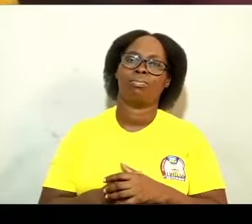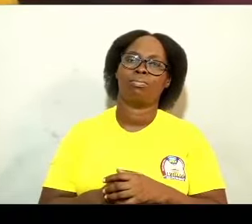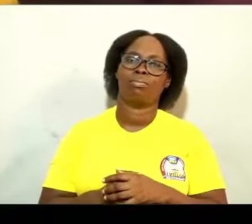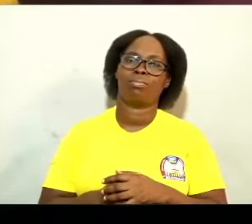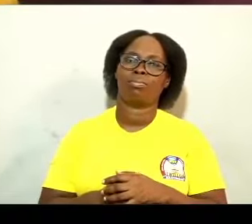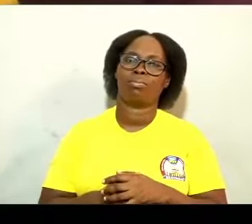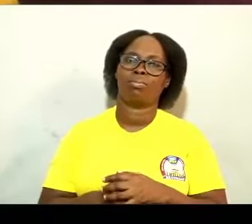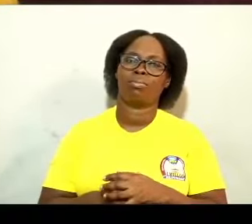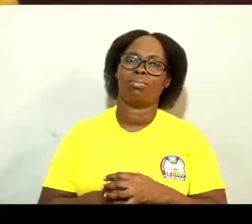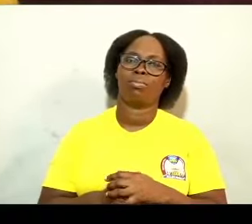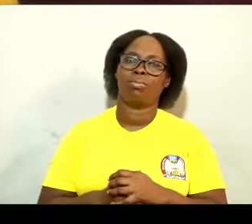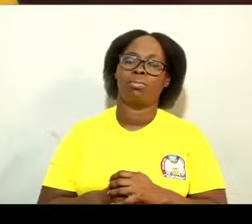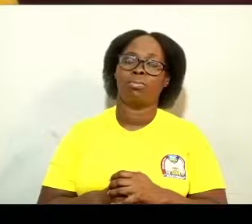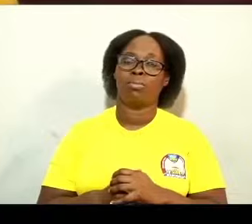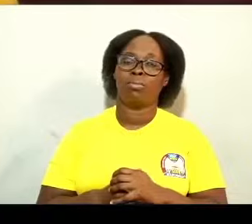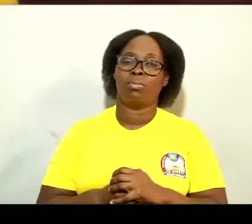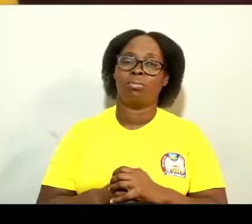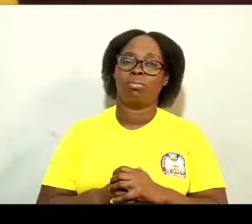Na